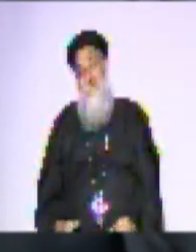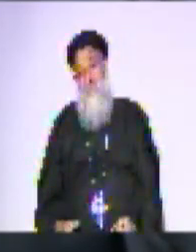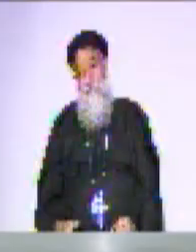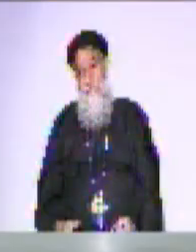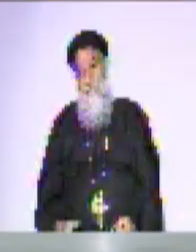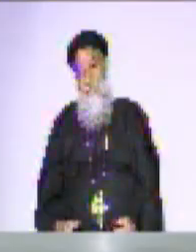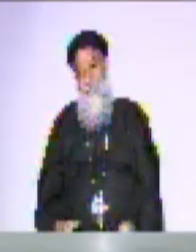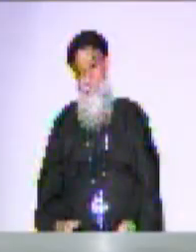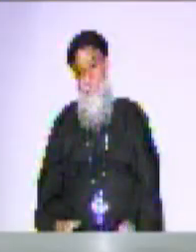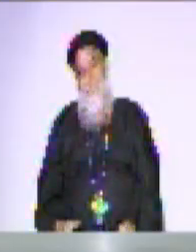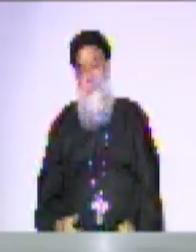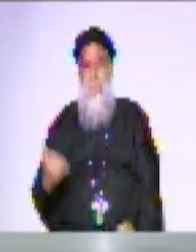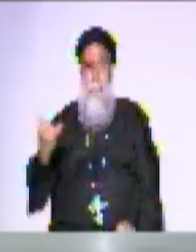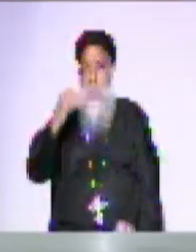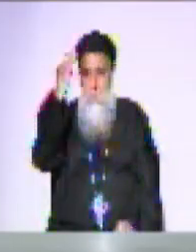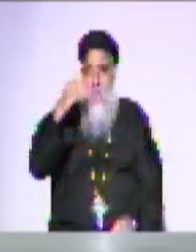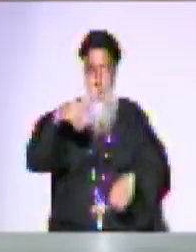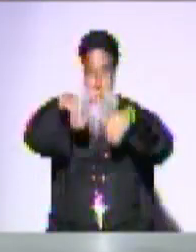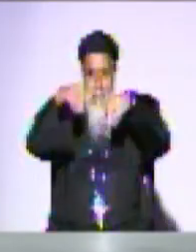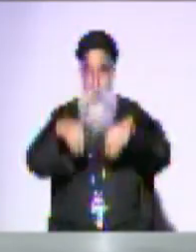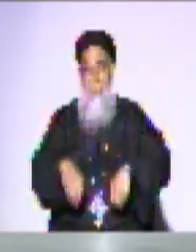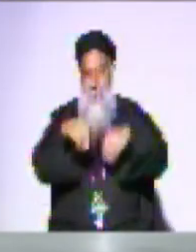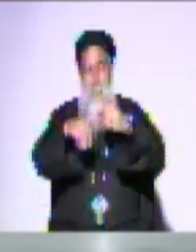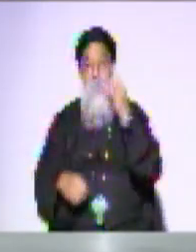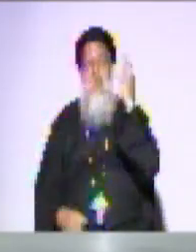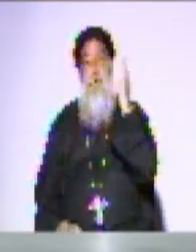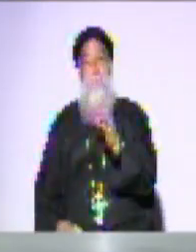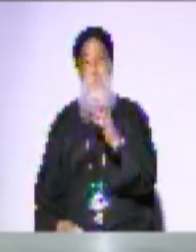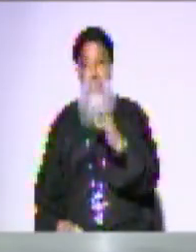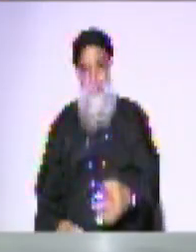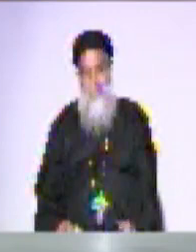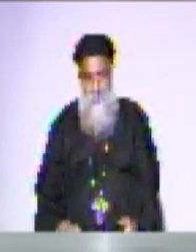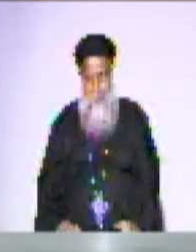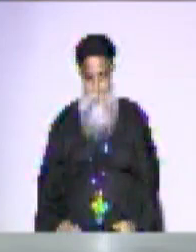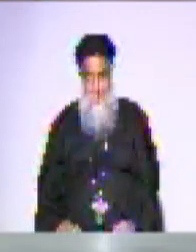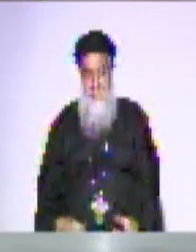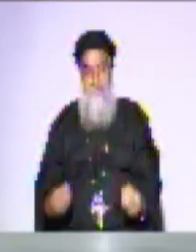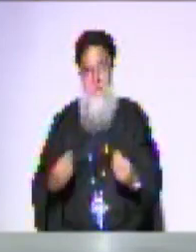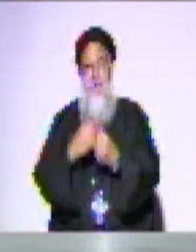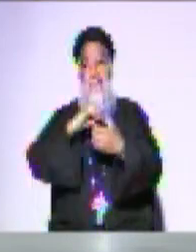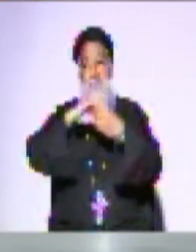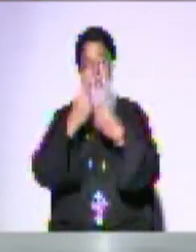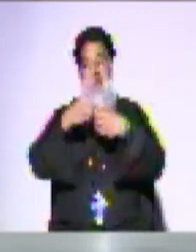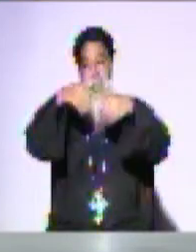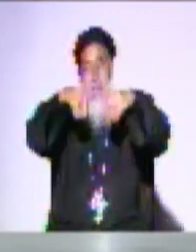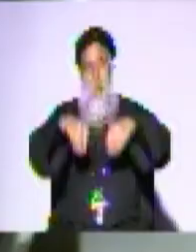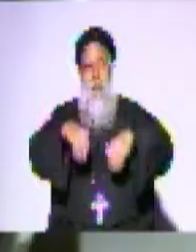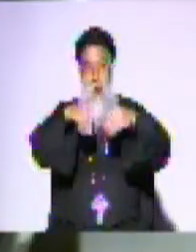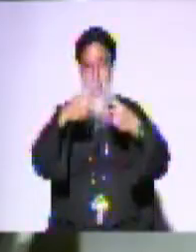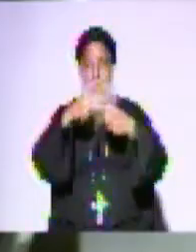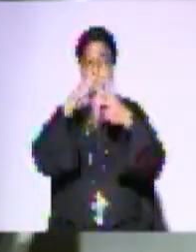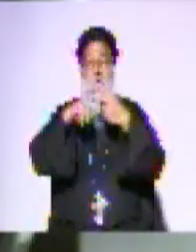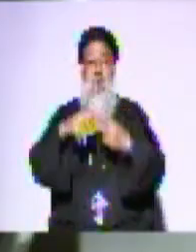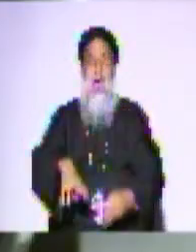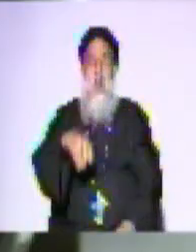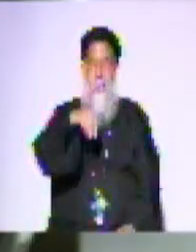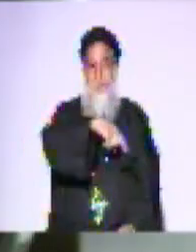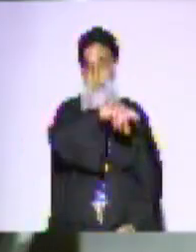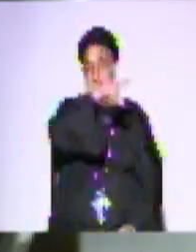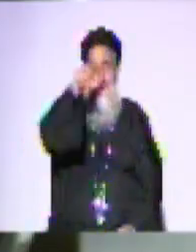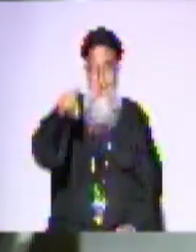فيعني ضرورية ضرورة المعمودية وارتباطها بالخلاص طبعا لأن هي